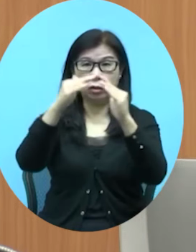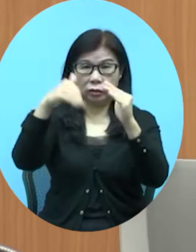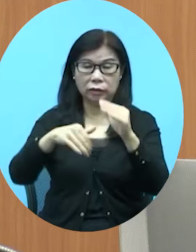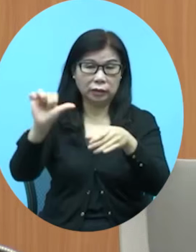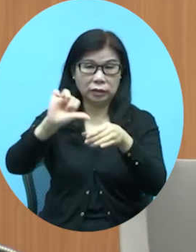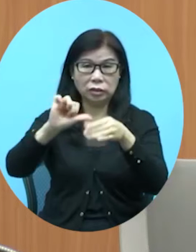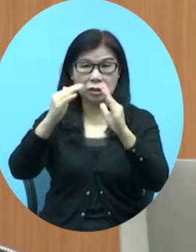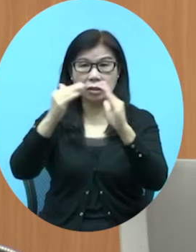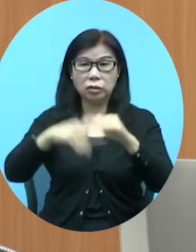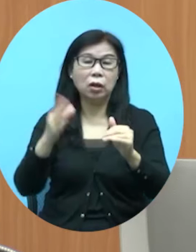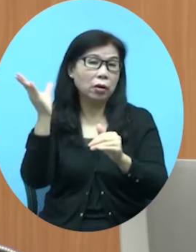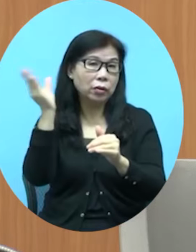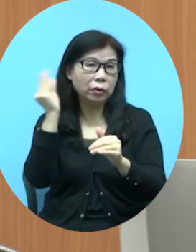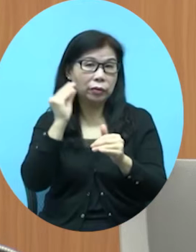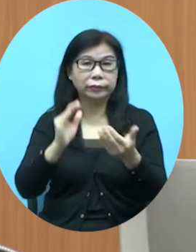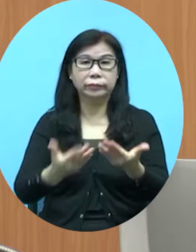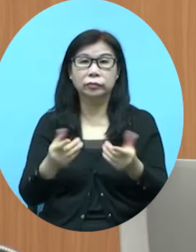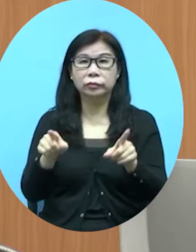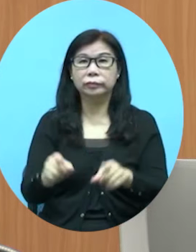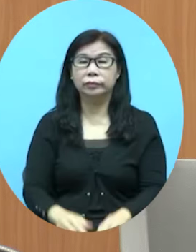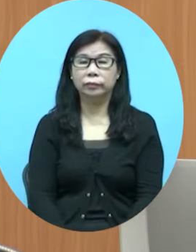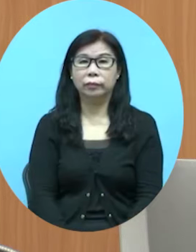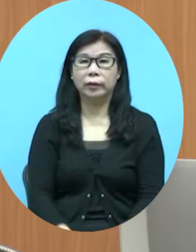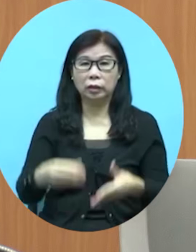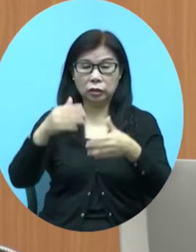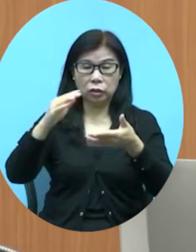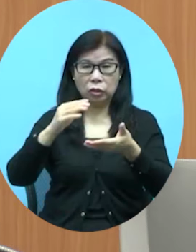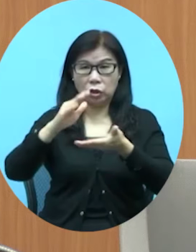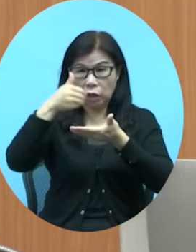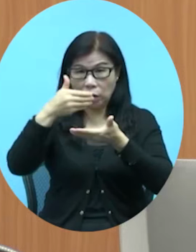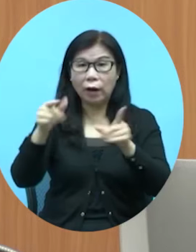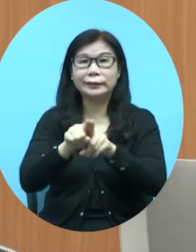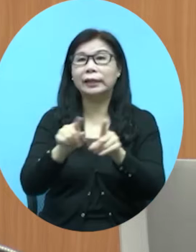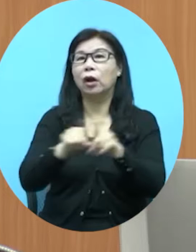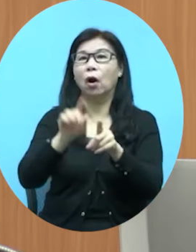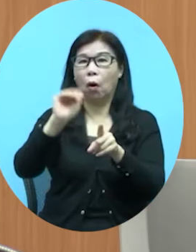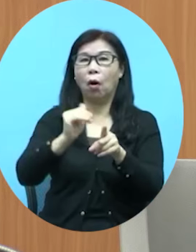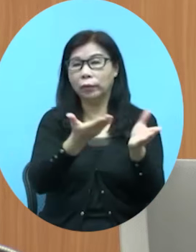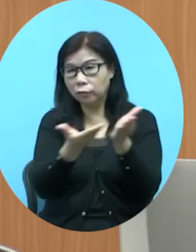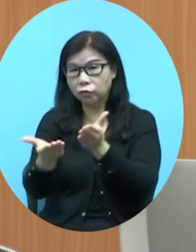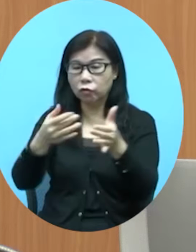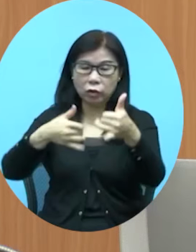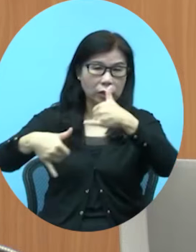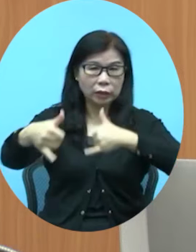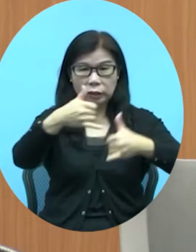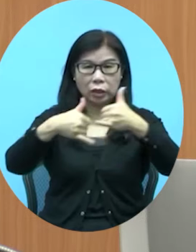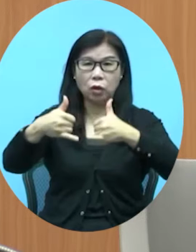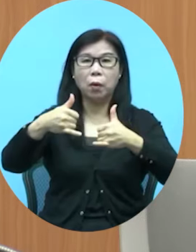這些地方我們聽到除了吃飯也有跳舞的活動那